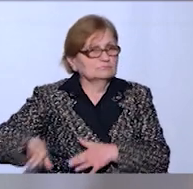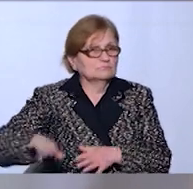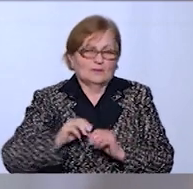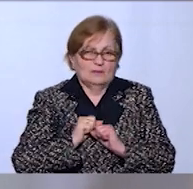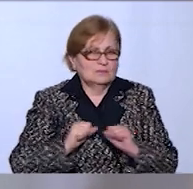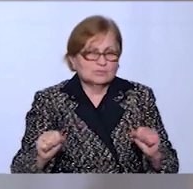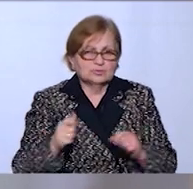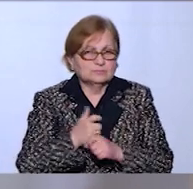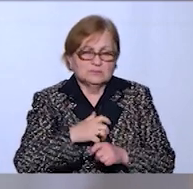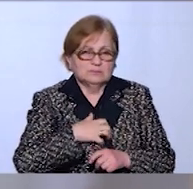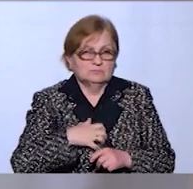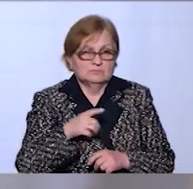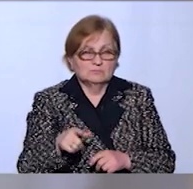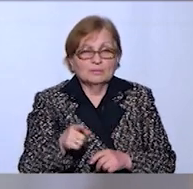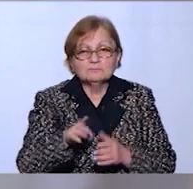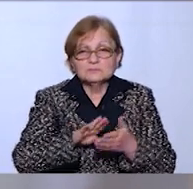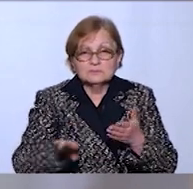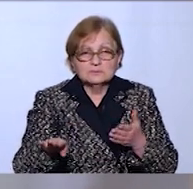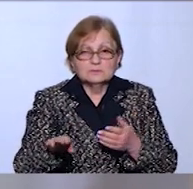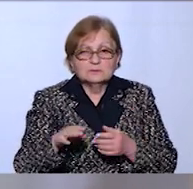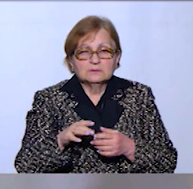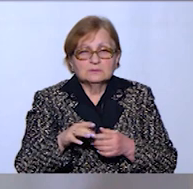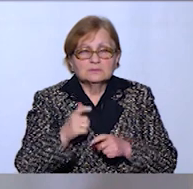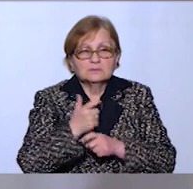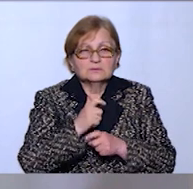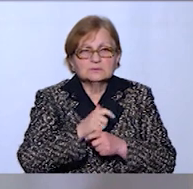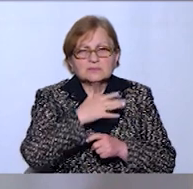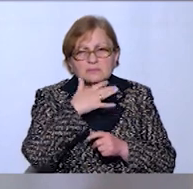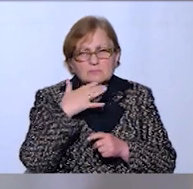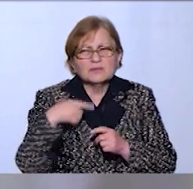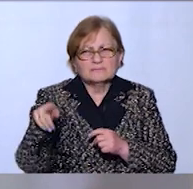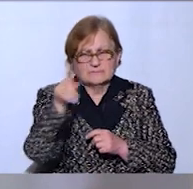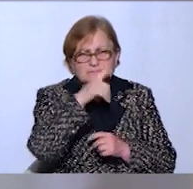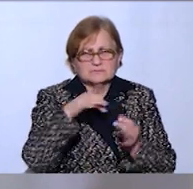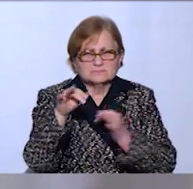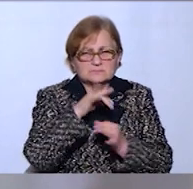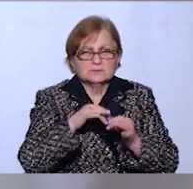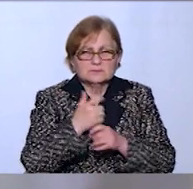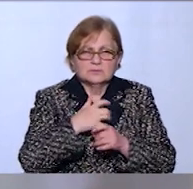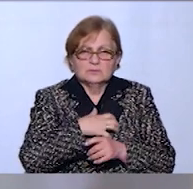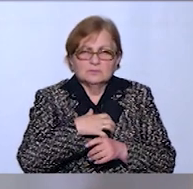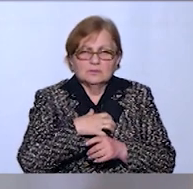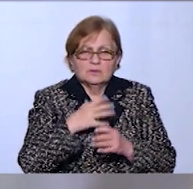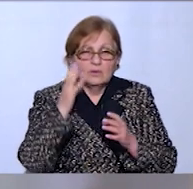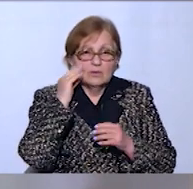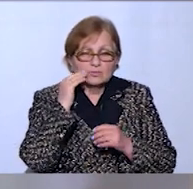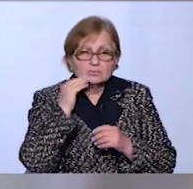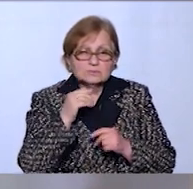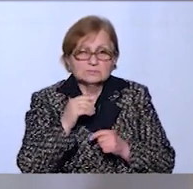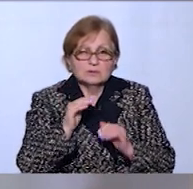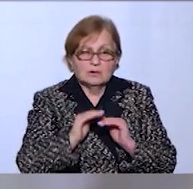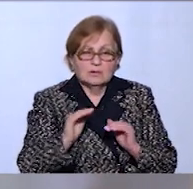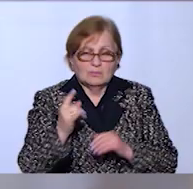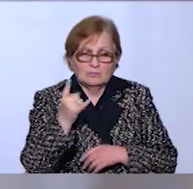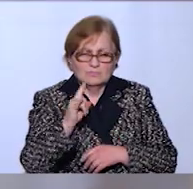წარმოთქვით რაღაცა გვიჭირს და ვთქვათ ვტირით. და არავინ არ მოგვაქციოს ყურადღებას და გვითხრას რომ აი გაჩერდი, ახლა რას გავხარ, როცა შენ ცრემლები მოგდის.